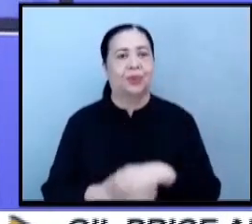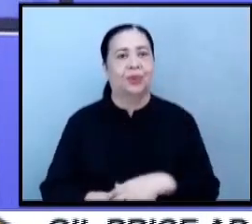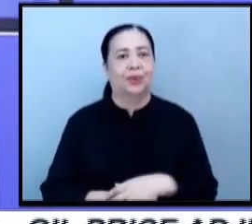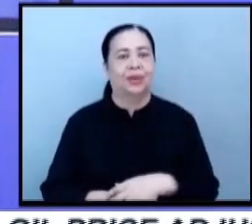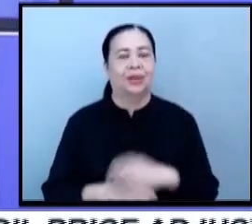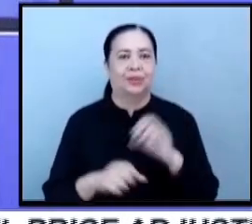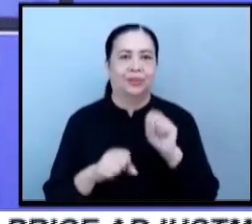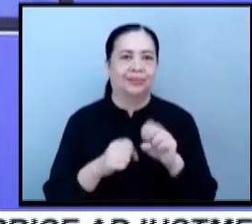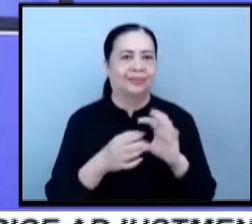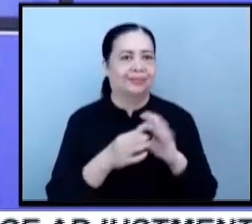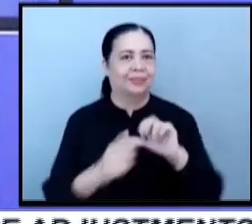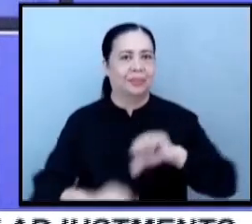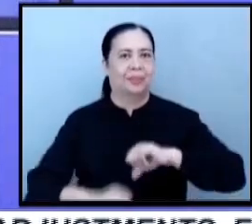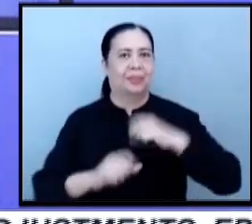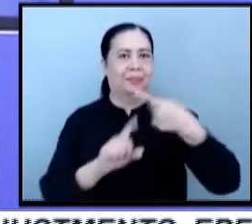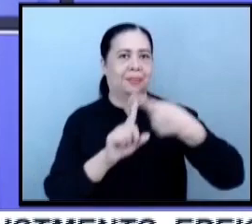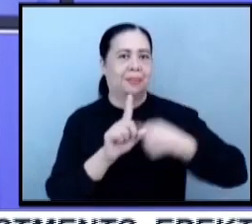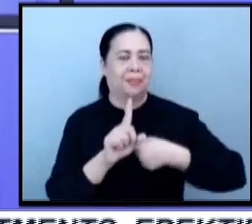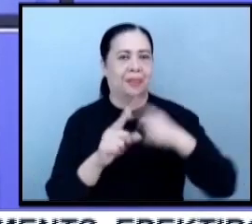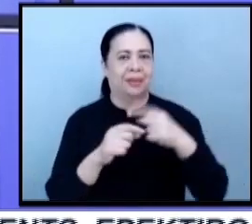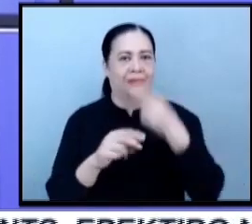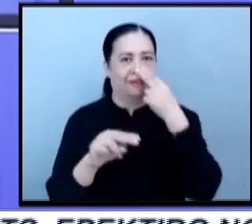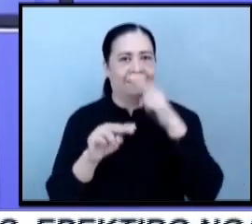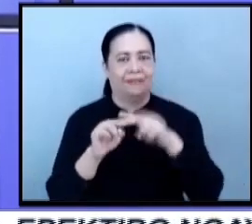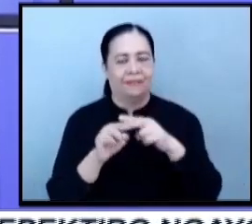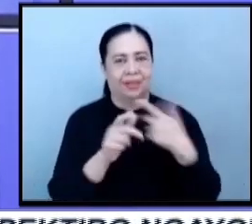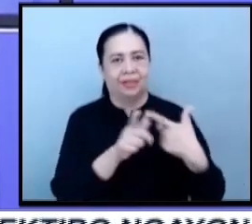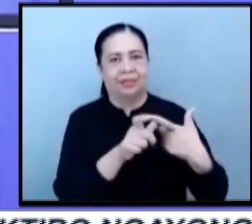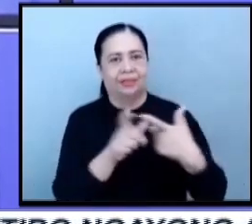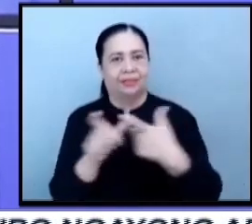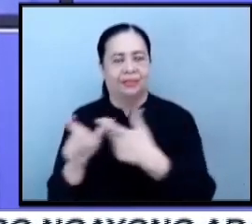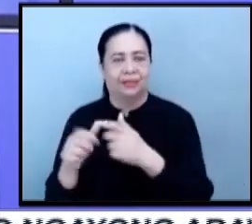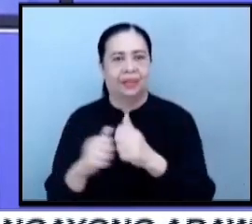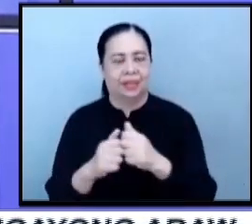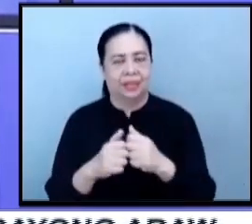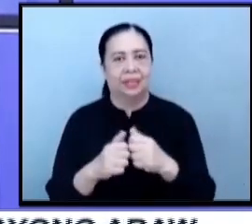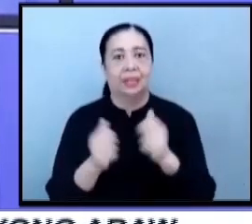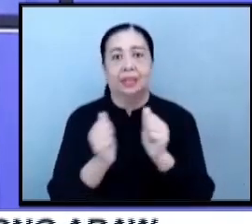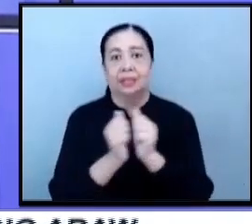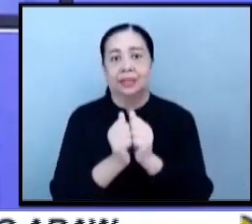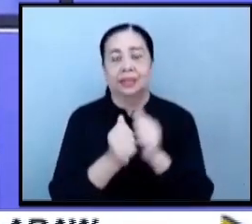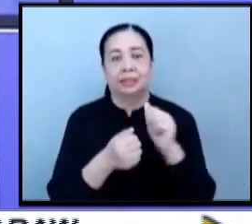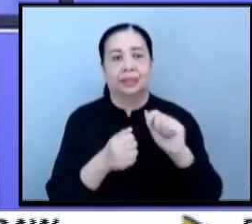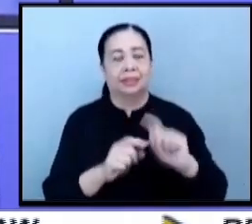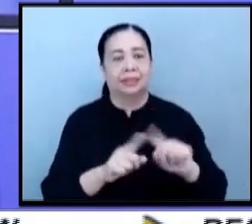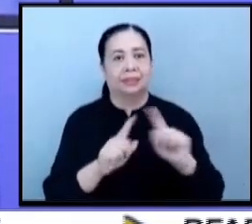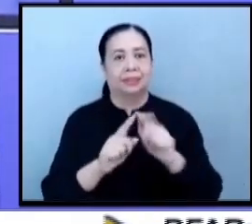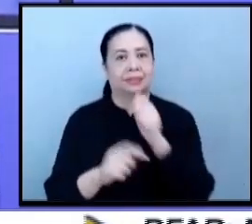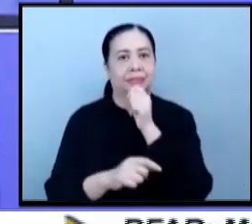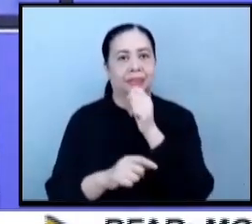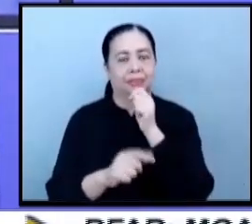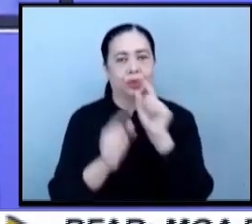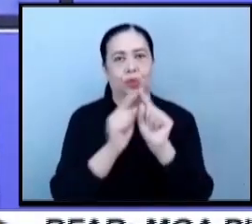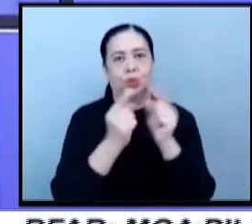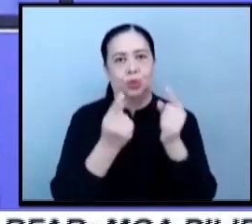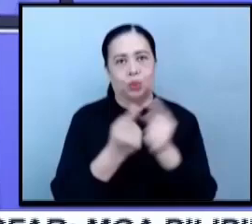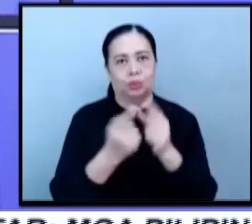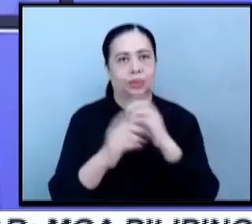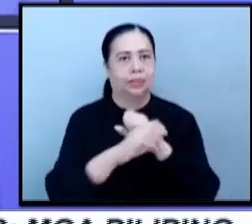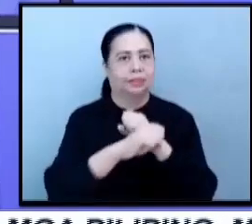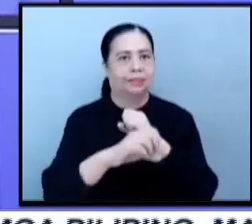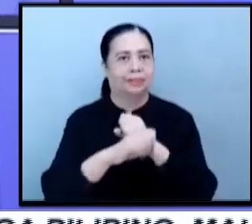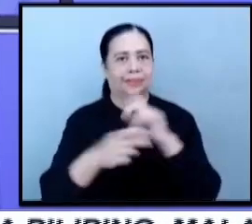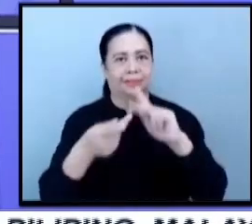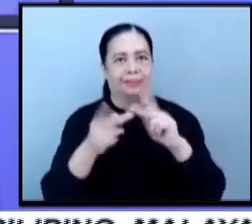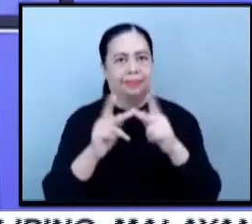kaugnay ng Pride Month, isang fun run ang inorganisa ng Run Rio Katuwang ang ibang private supporting groups at advocacy partners. Kung ano